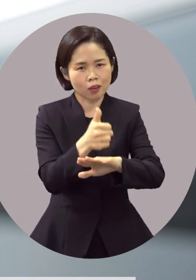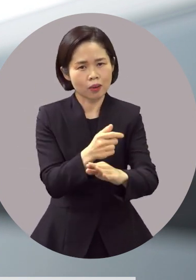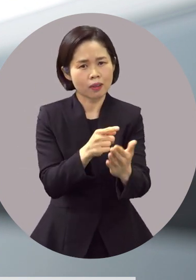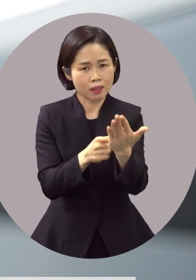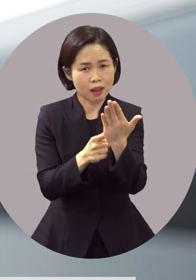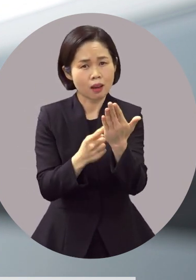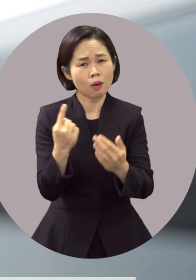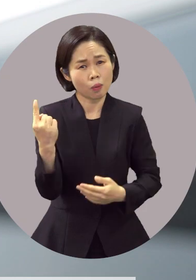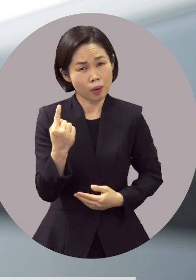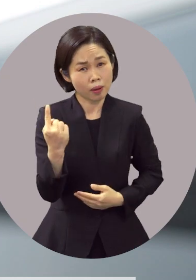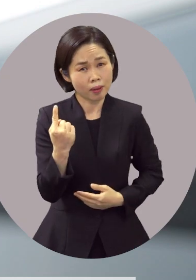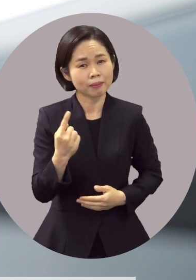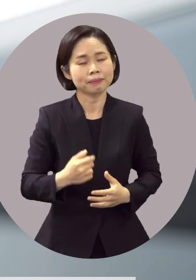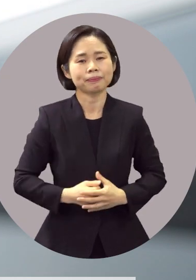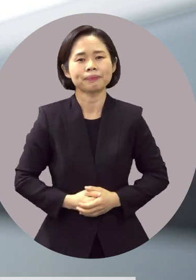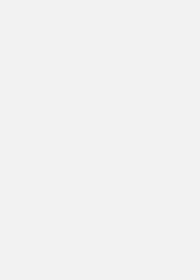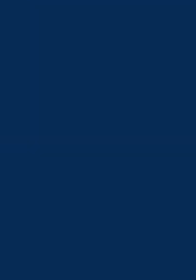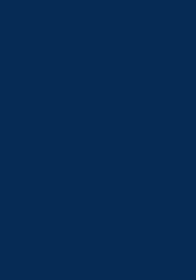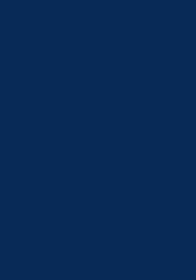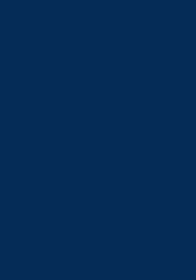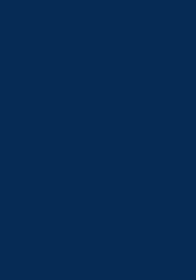결과들이 보고되리라고 생각됩니다.